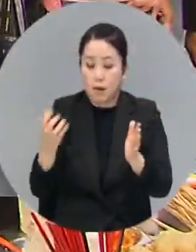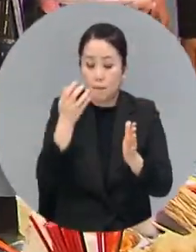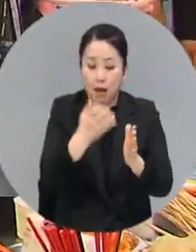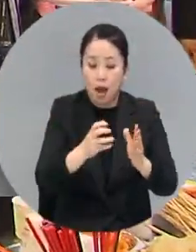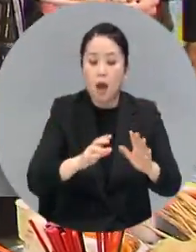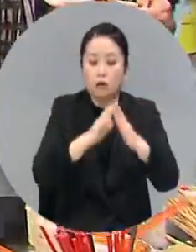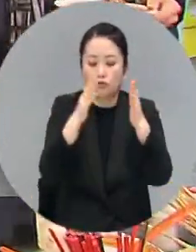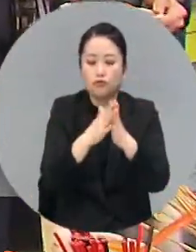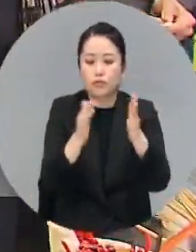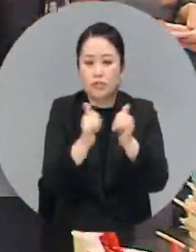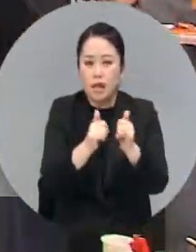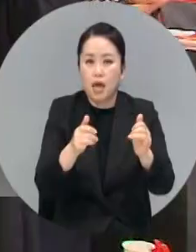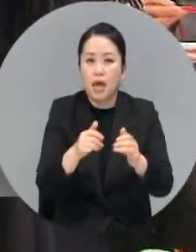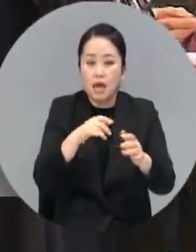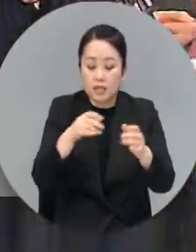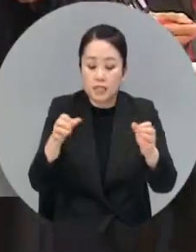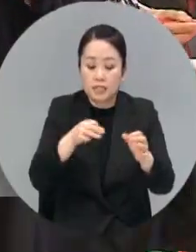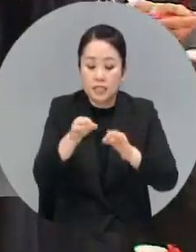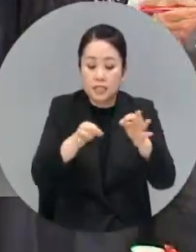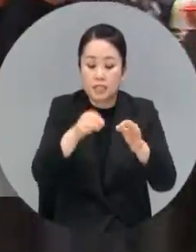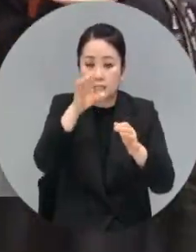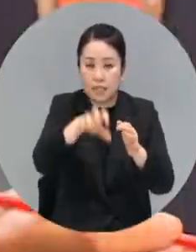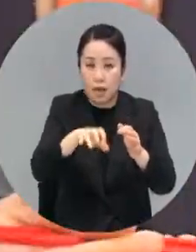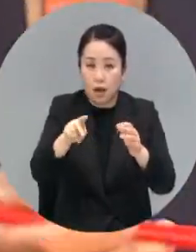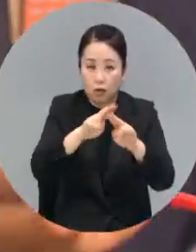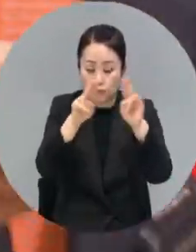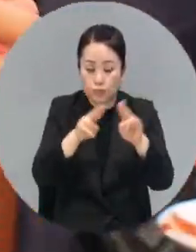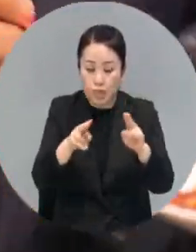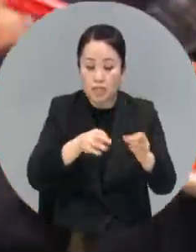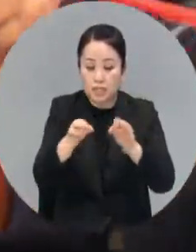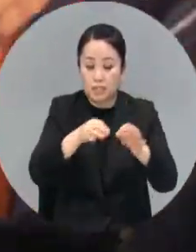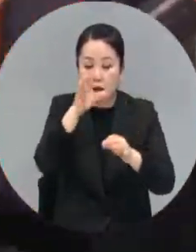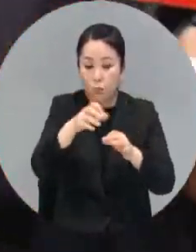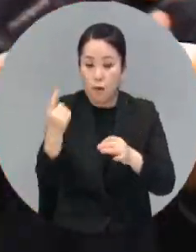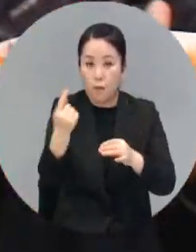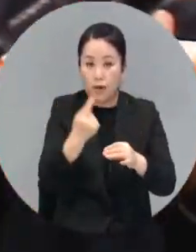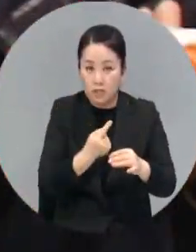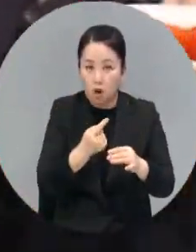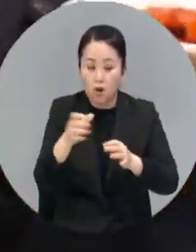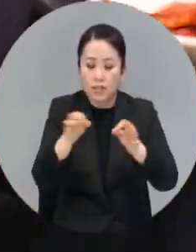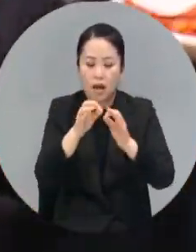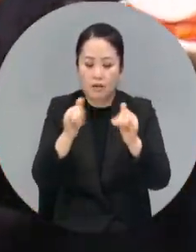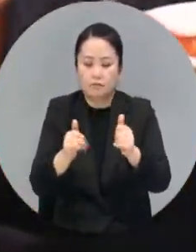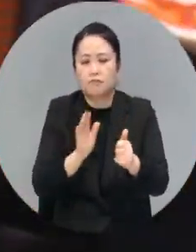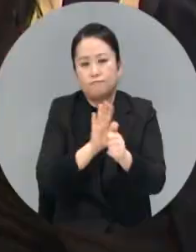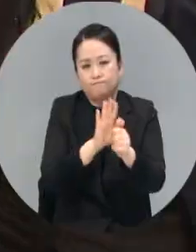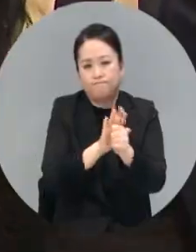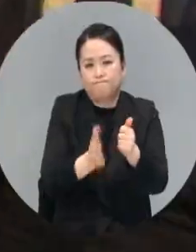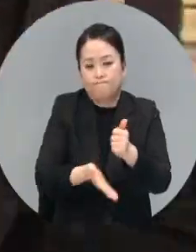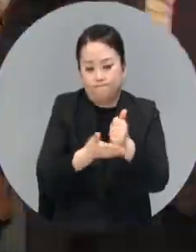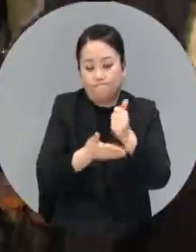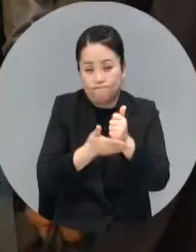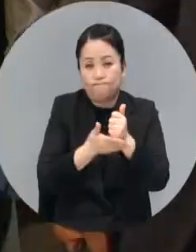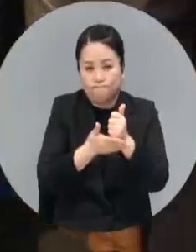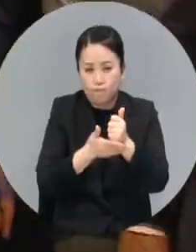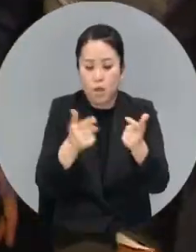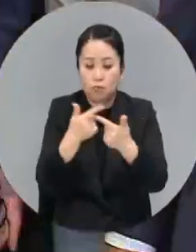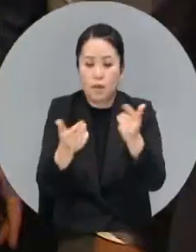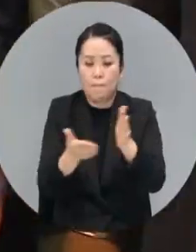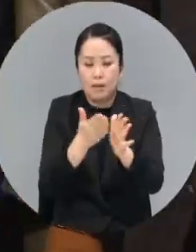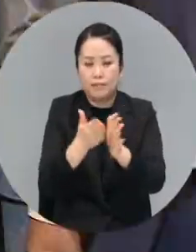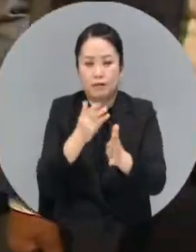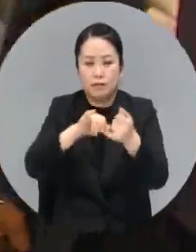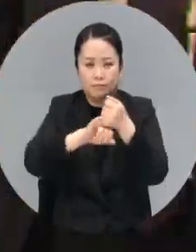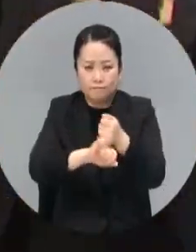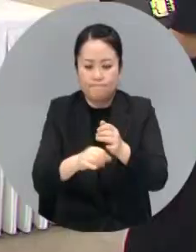윤 대통령은 경기 침체로 어려움을 겪고 있는 상인들을 응원하고 격려했습니다. 부산도 발전시키겠습니다. 힘내십시오.